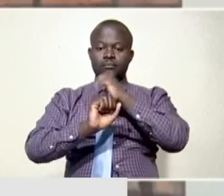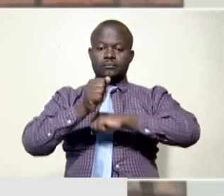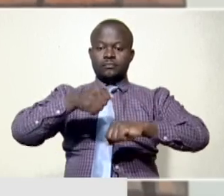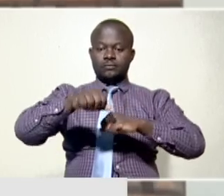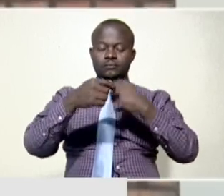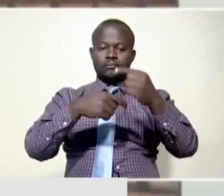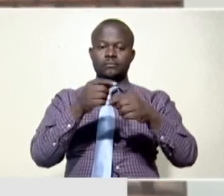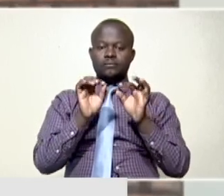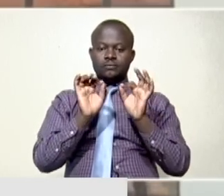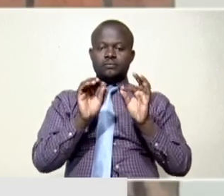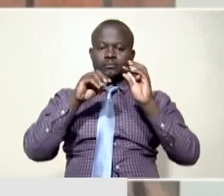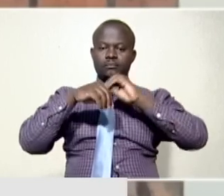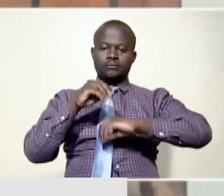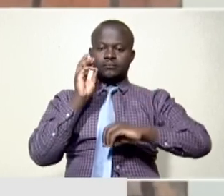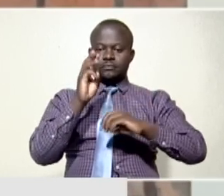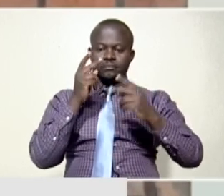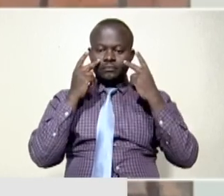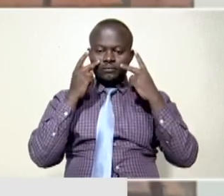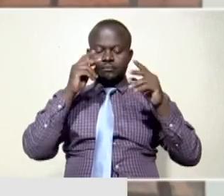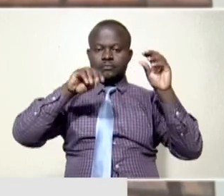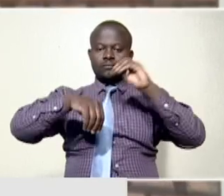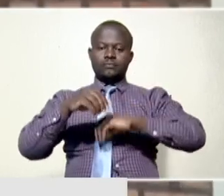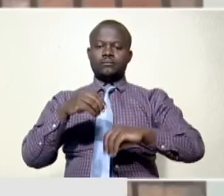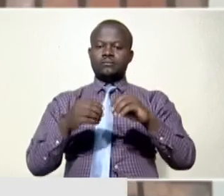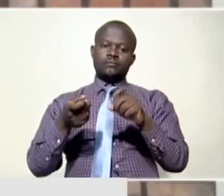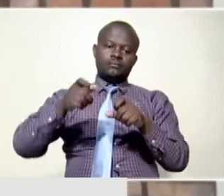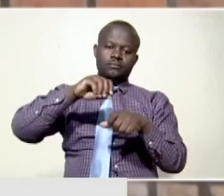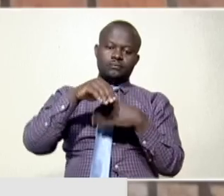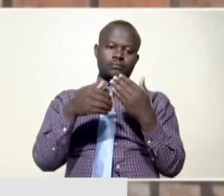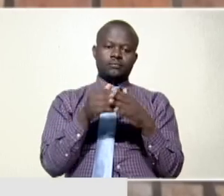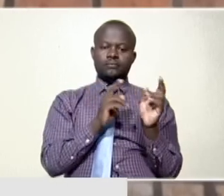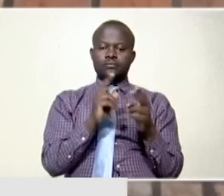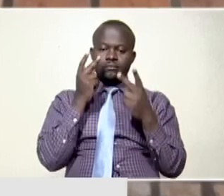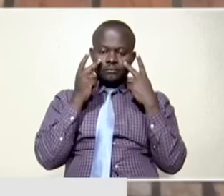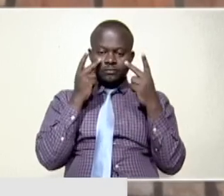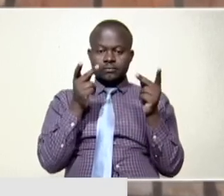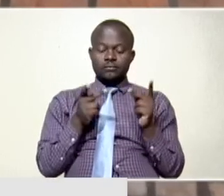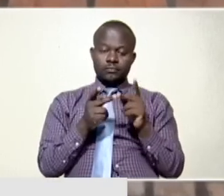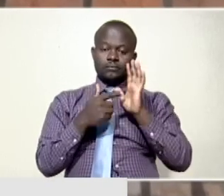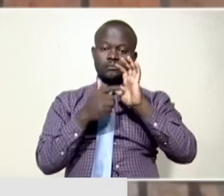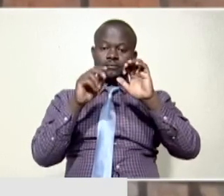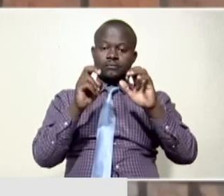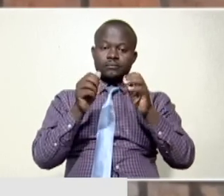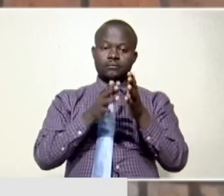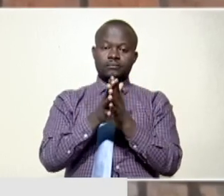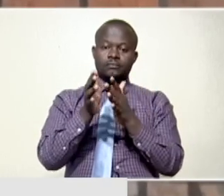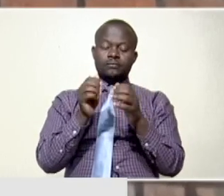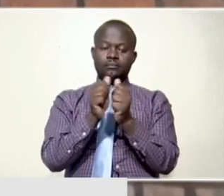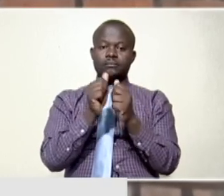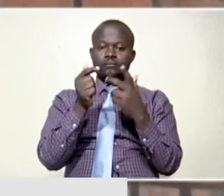kunoza umusaruro, bazabona umusaruro wisumbuye ko bajyaga babona, aho bagaragaza ko ibyo bashora n'ibyo